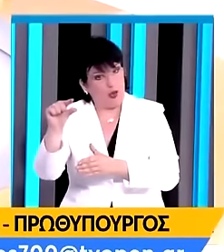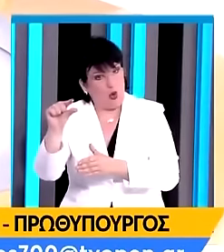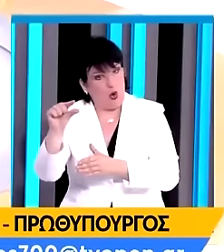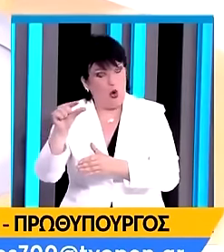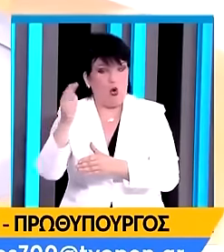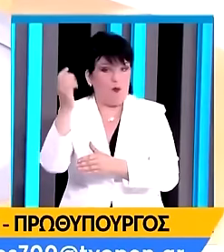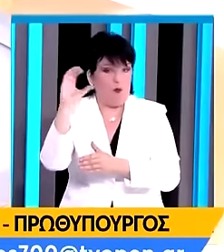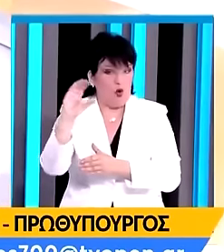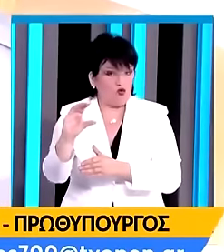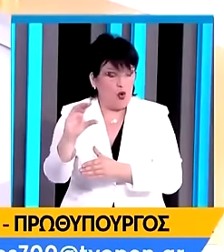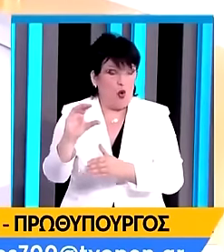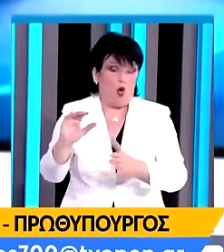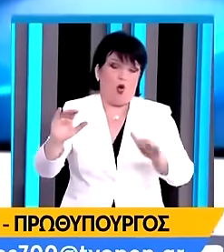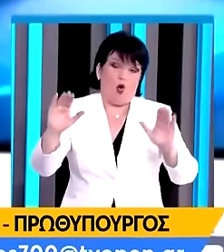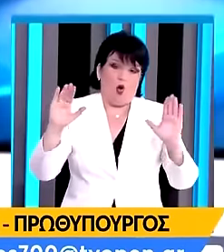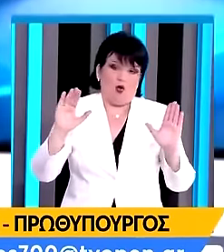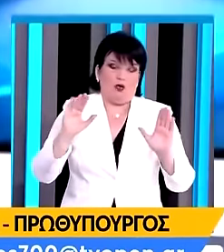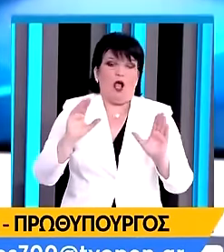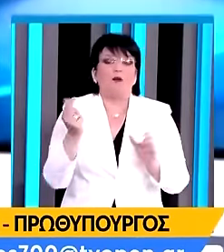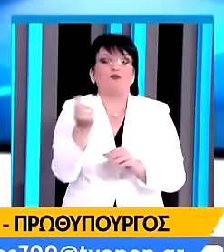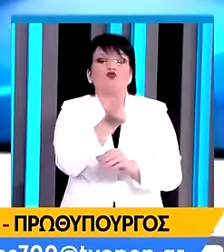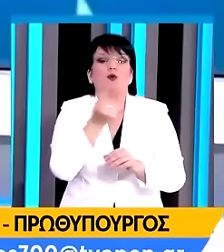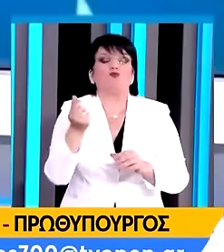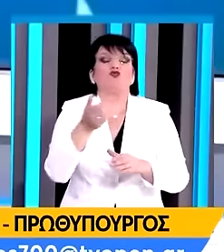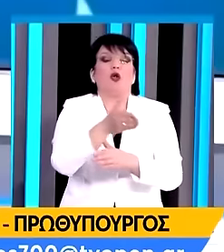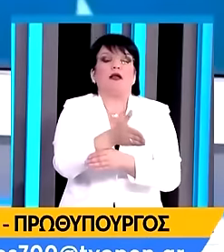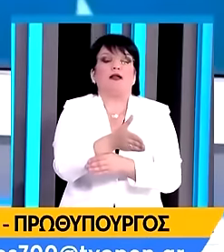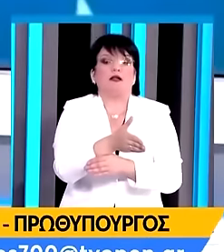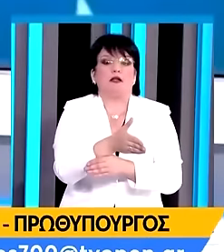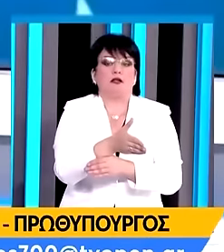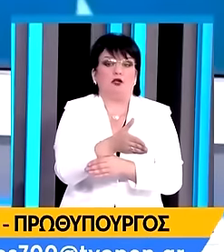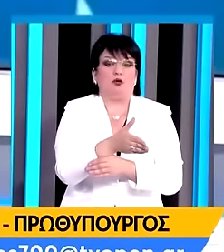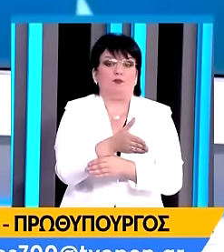ποσό. Λοιπόν, αν μοιράζονται ένα ενίκιο.